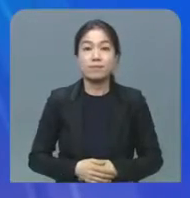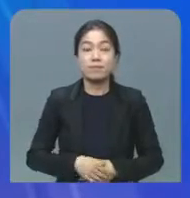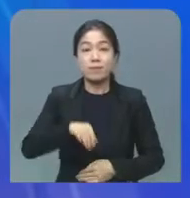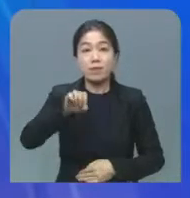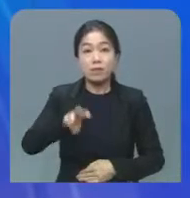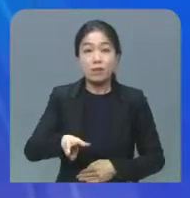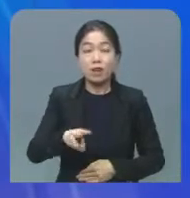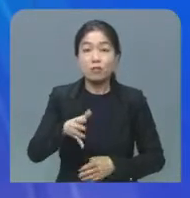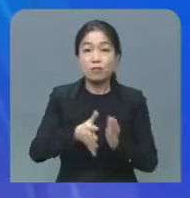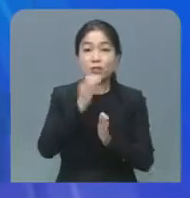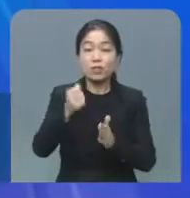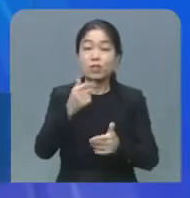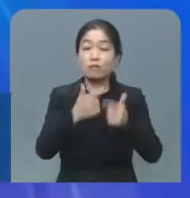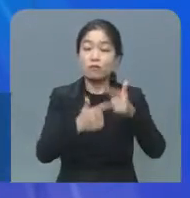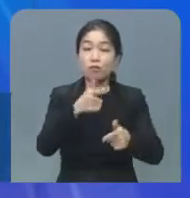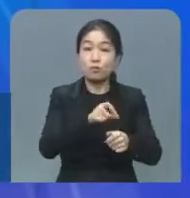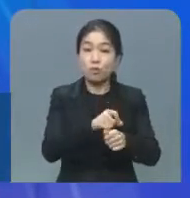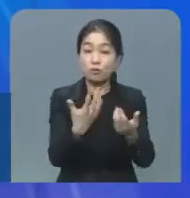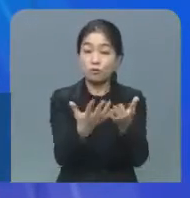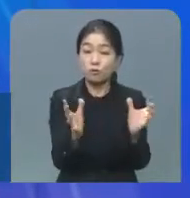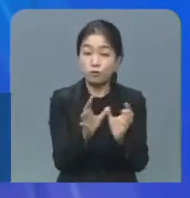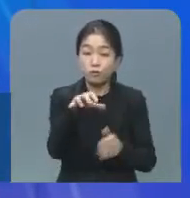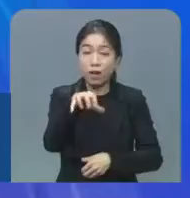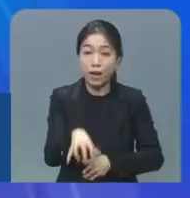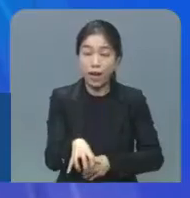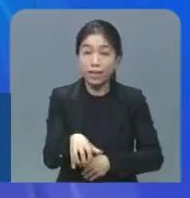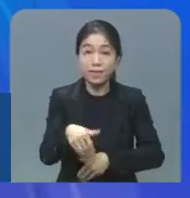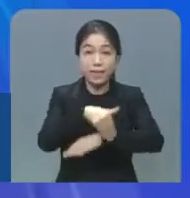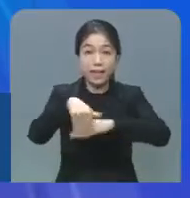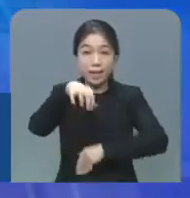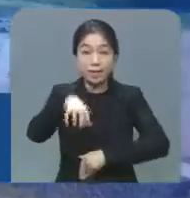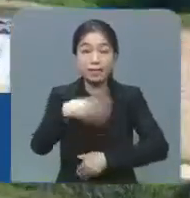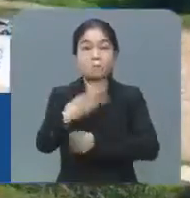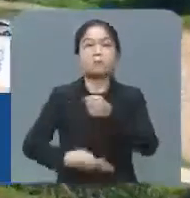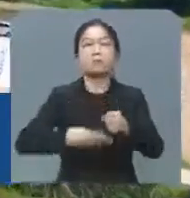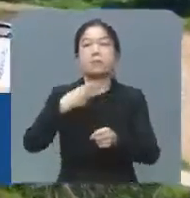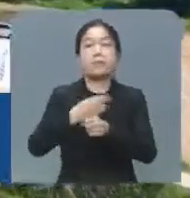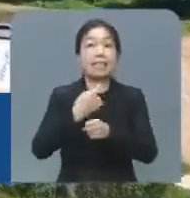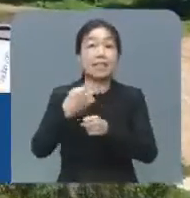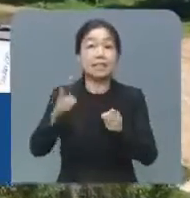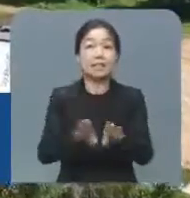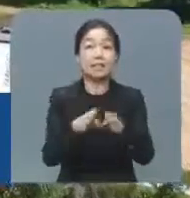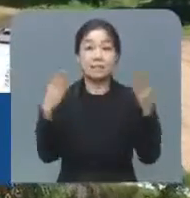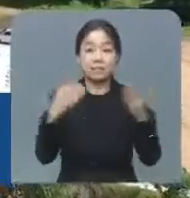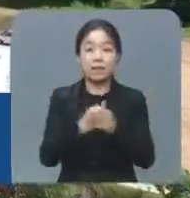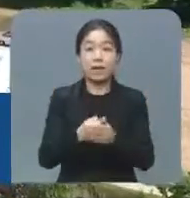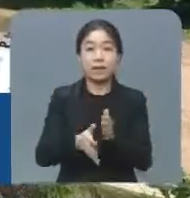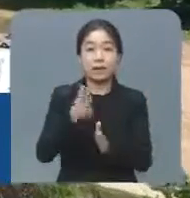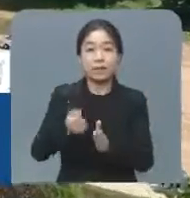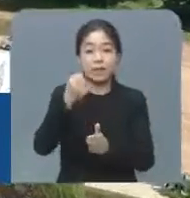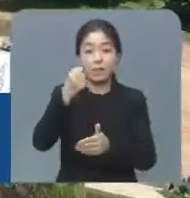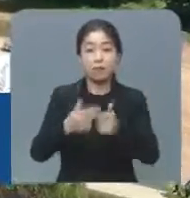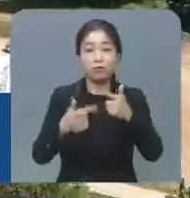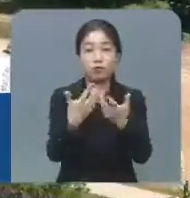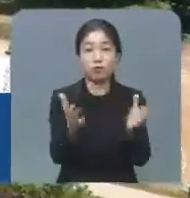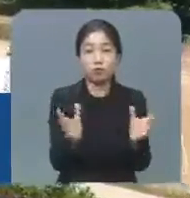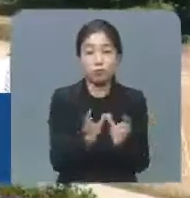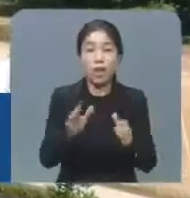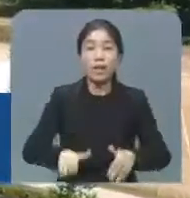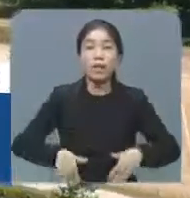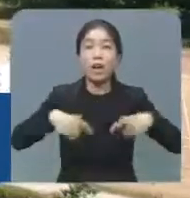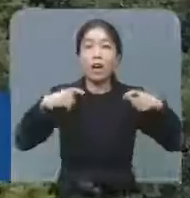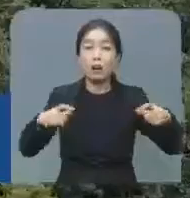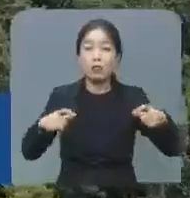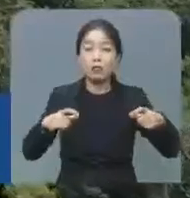광주 시립 스모그 니 조성 예정지 지정 13년 만인 내년에 문을 열게 됩니다 광주 시립 스모그는 남구 양과